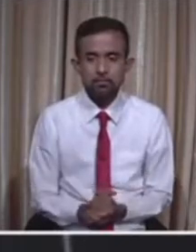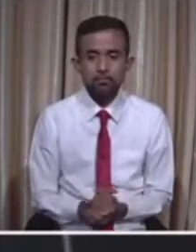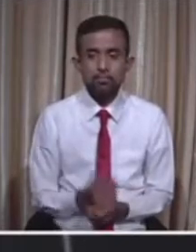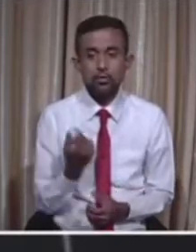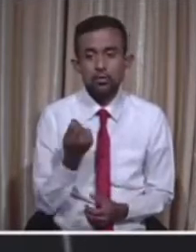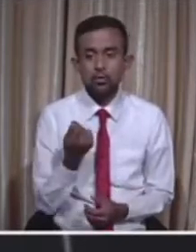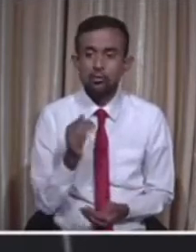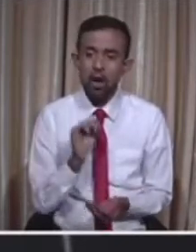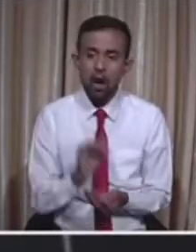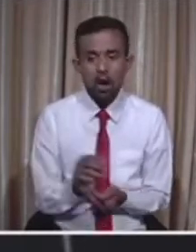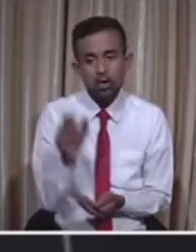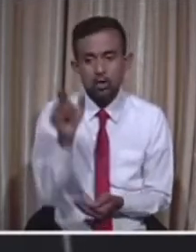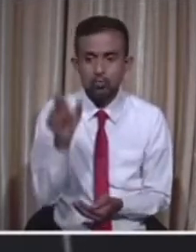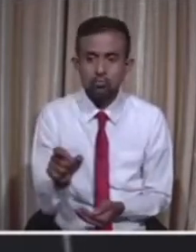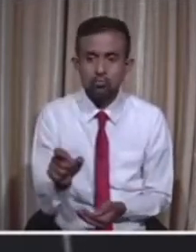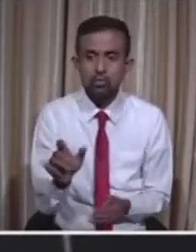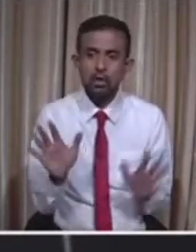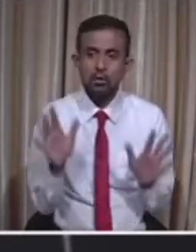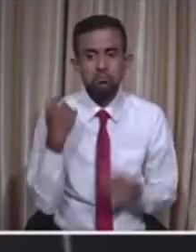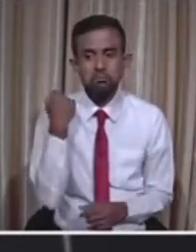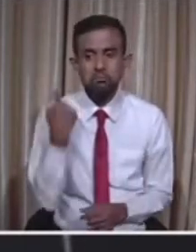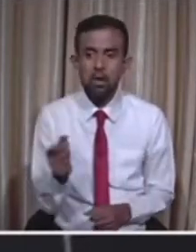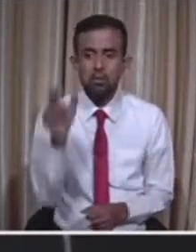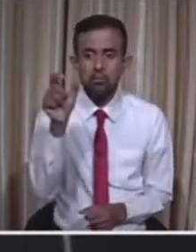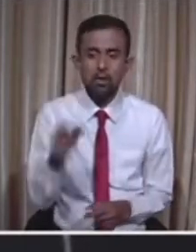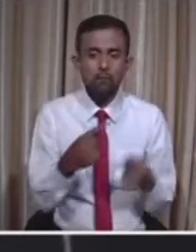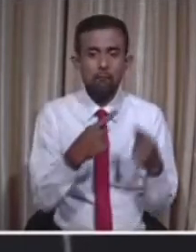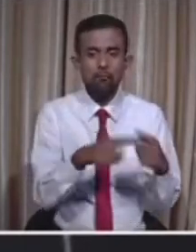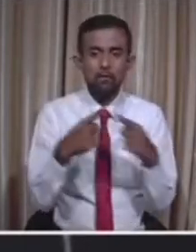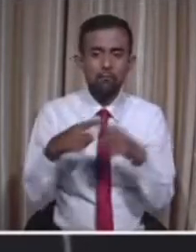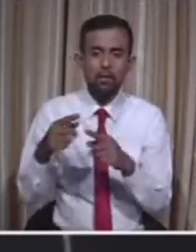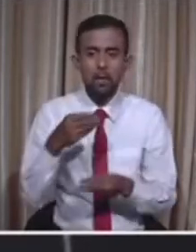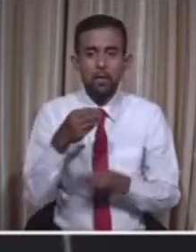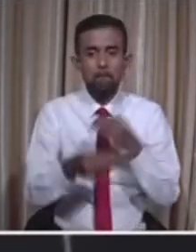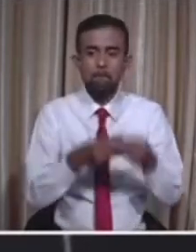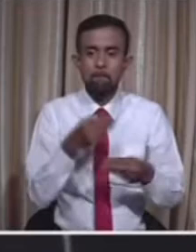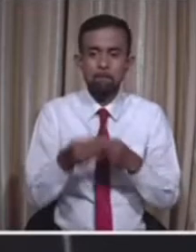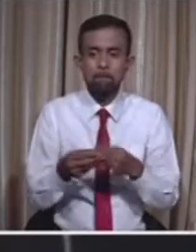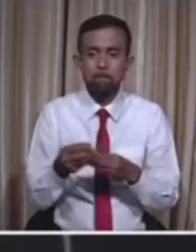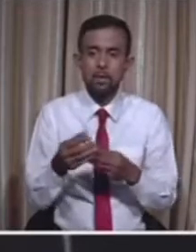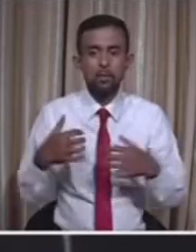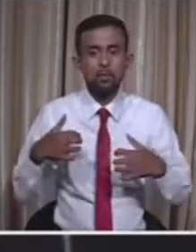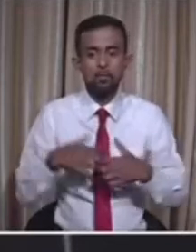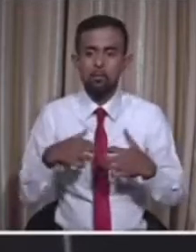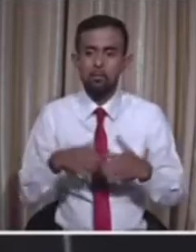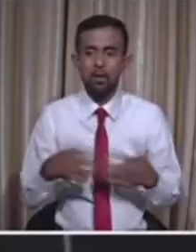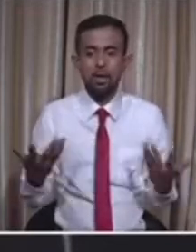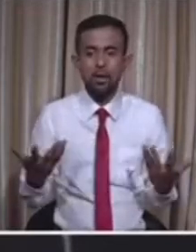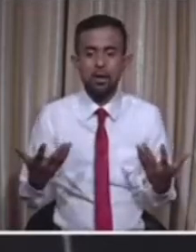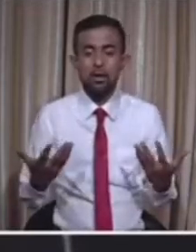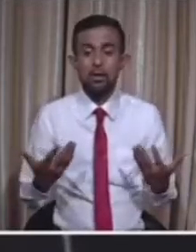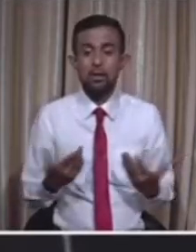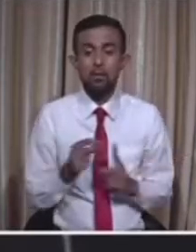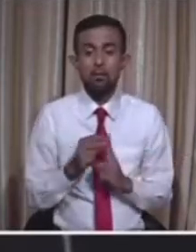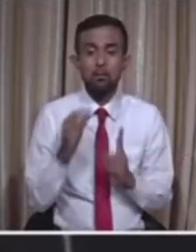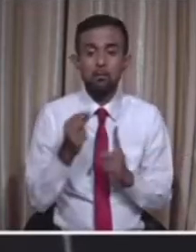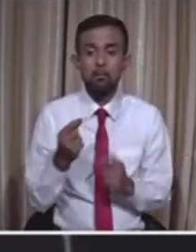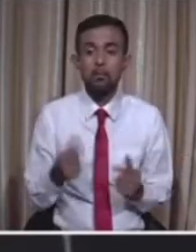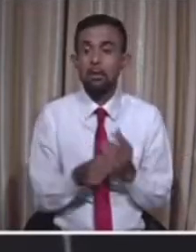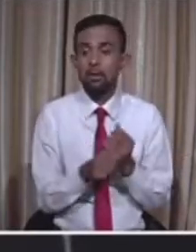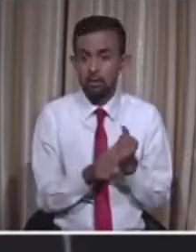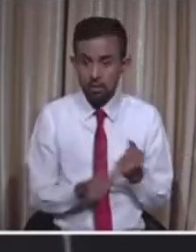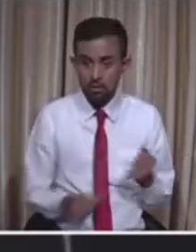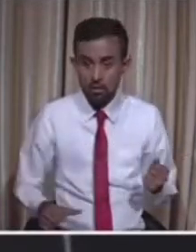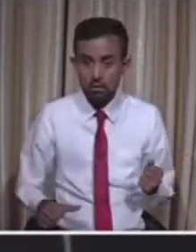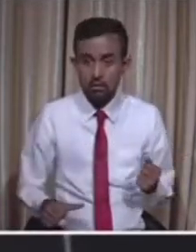mudal tien aya ati haki aya vivida vidya vyapara wala niyalila innaya teka gatuluwak nathi unata me parlimentu niyojane